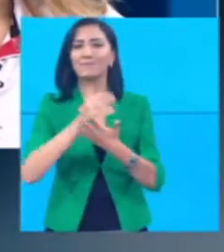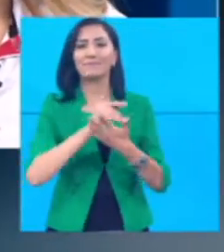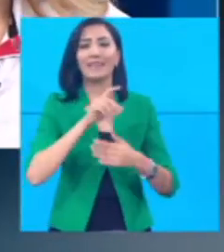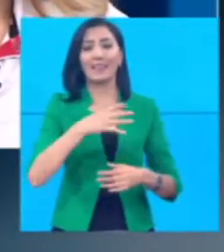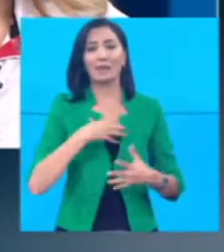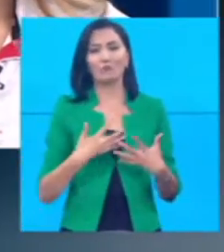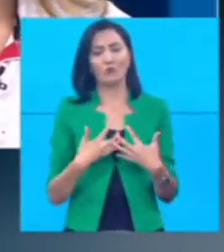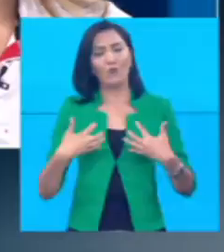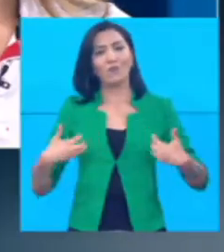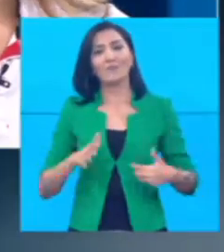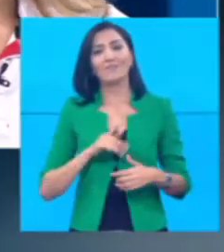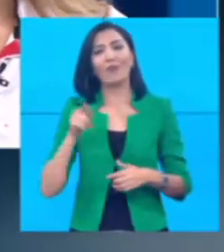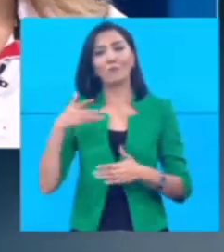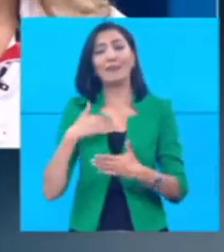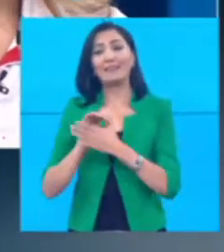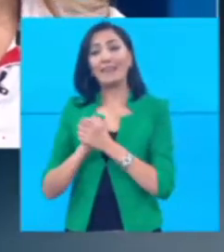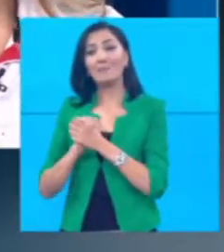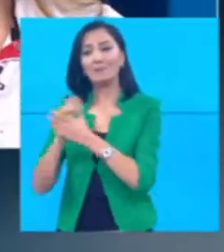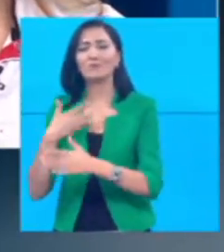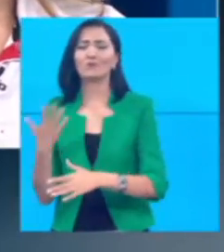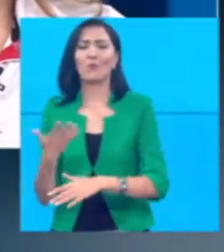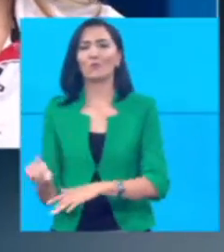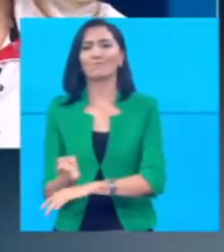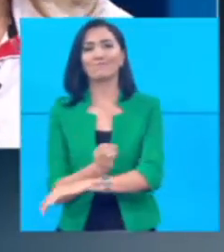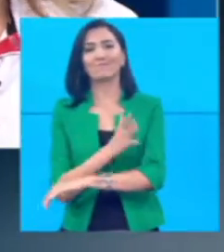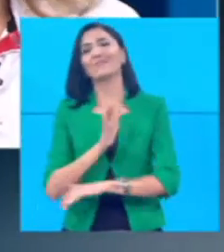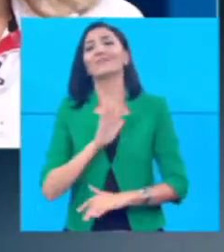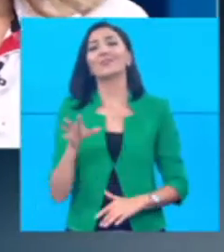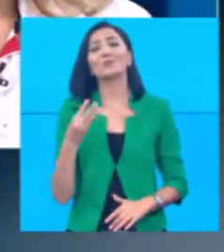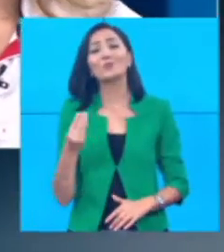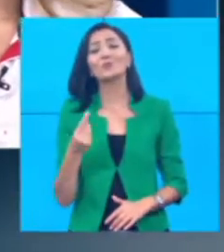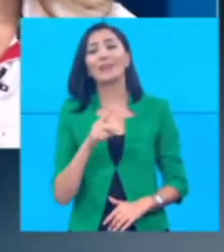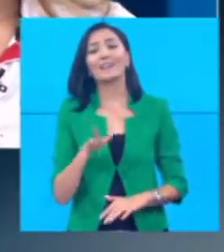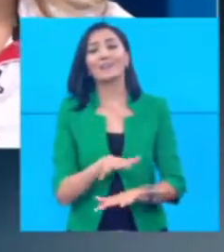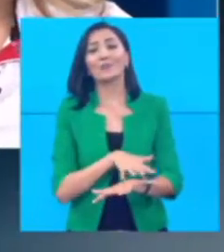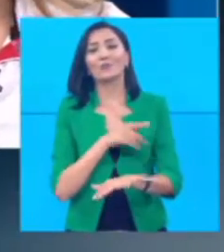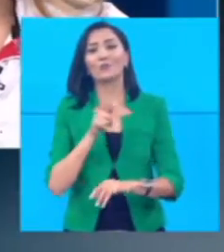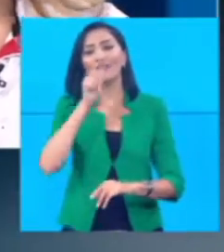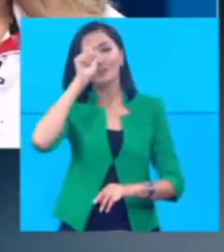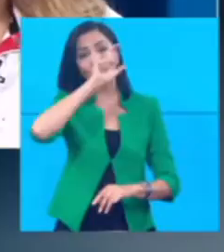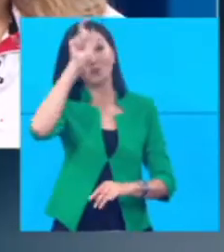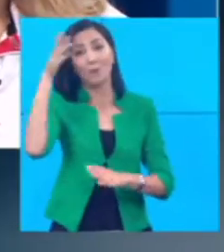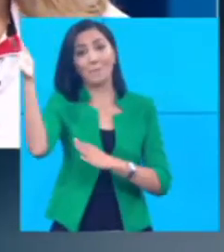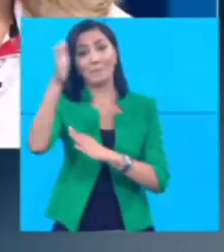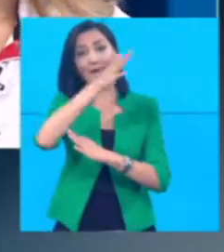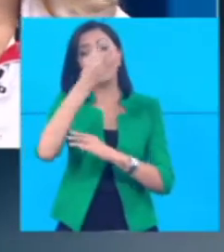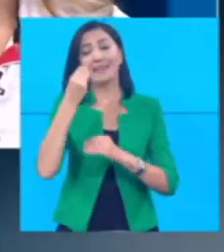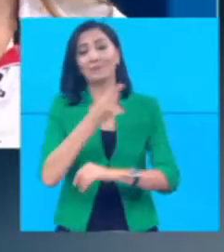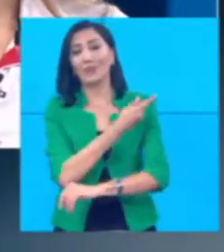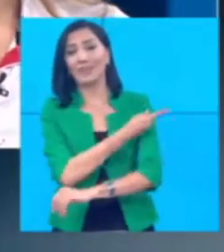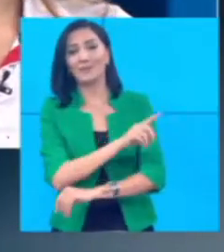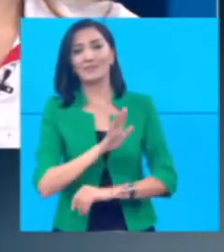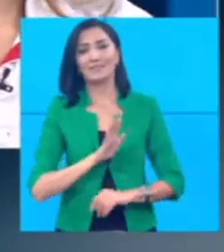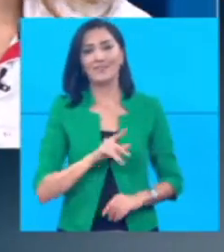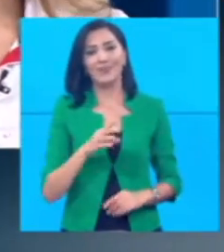çok kendime özgüvenim oluyor. Onları beni tebrik ettiği daha çok gururlanıyorum. Güzel bunlar, güzel duygular. Türkiye'yi bayrağını orada en iyi şekilde